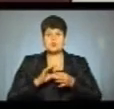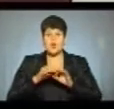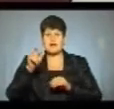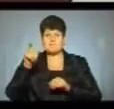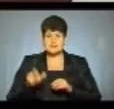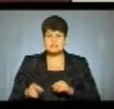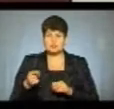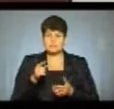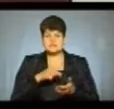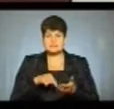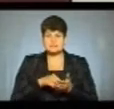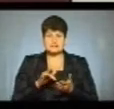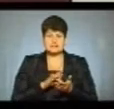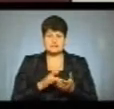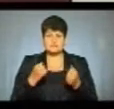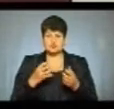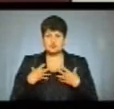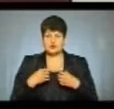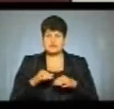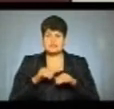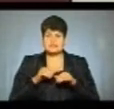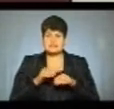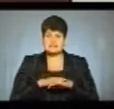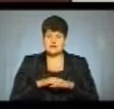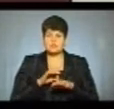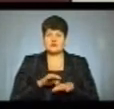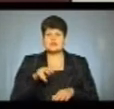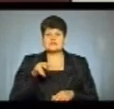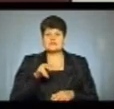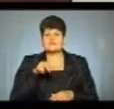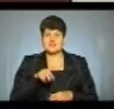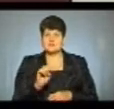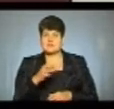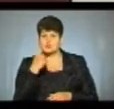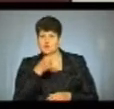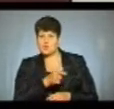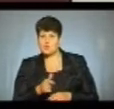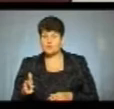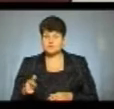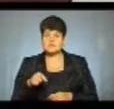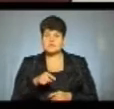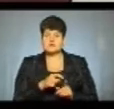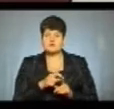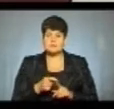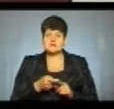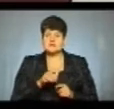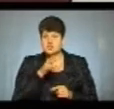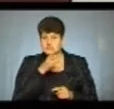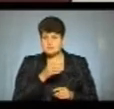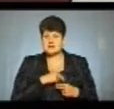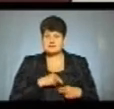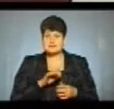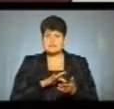Тернопільський міський центр фізичного здоров'я населення проводить із 2015 року, каже Галина Федорович. За її словами, за цей час працівники